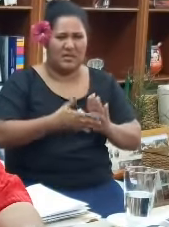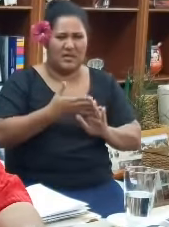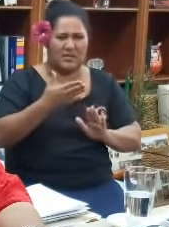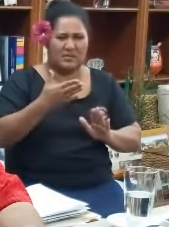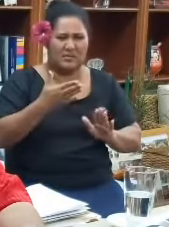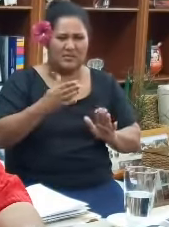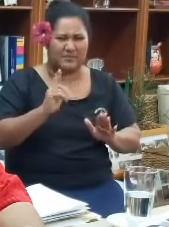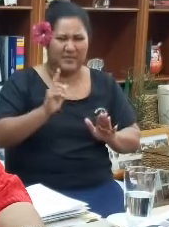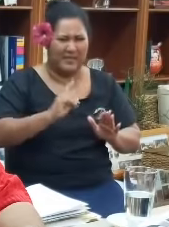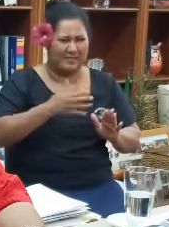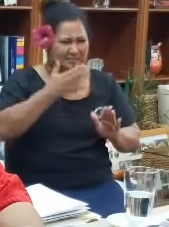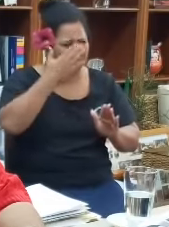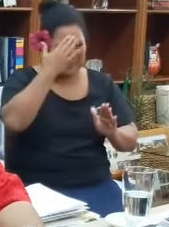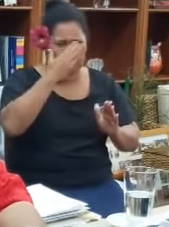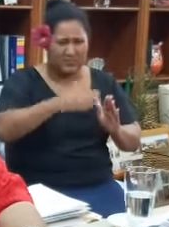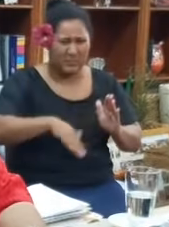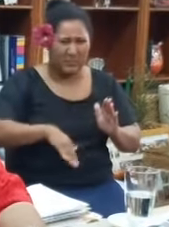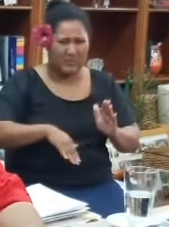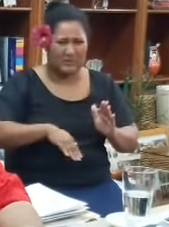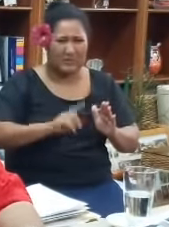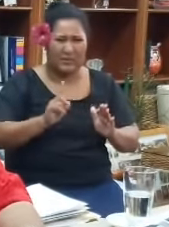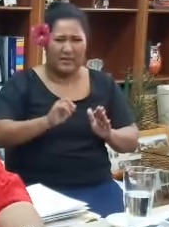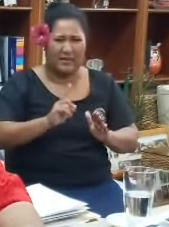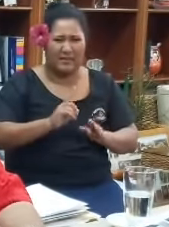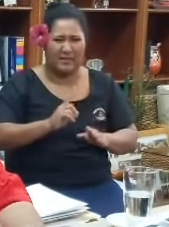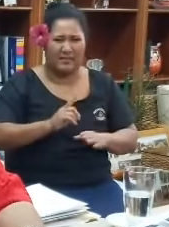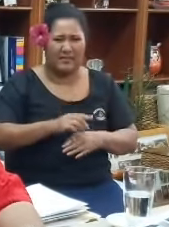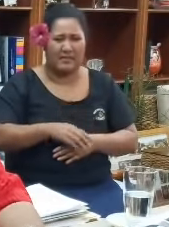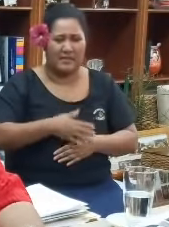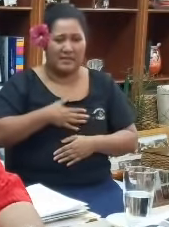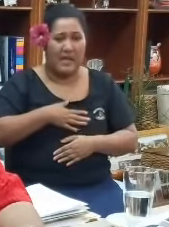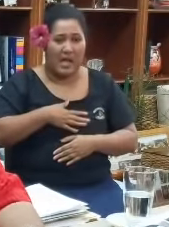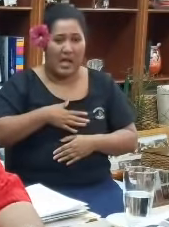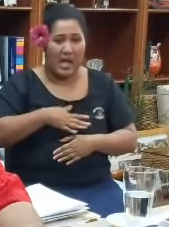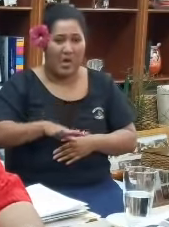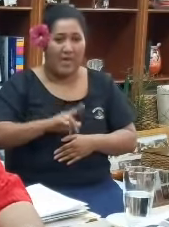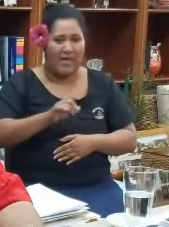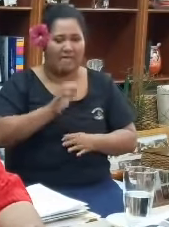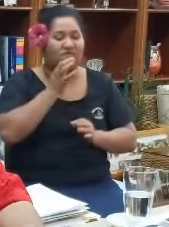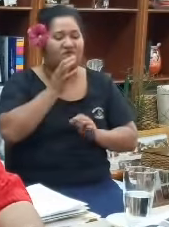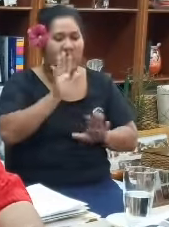inga masangi. Makaukia le o le mena o le me mawafua.